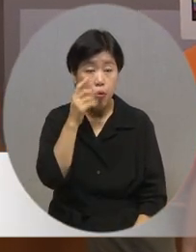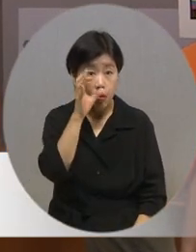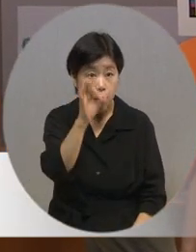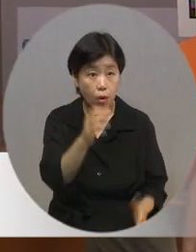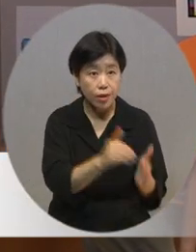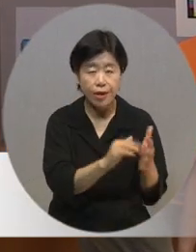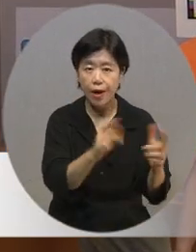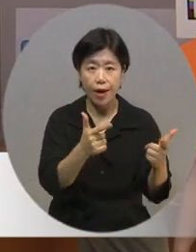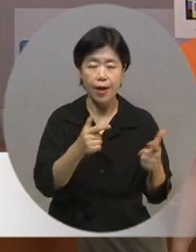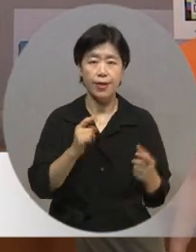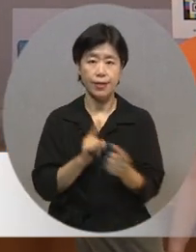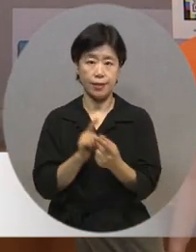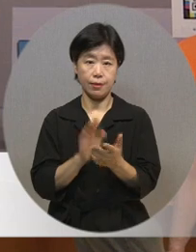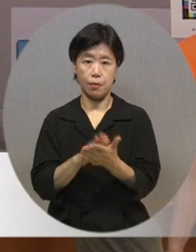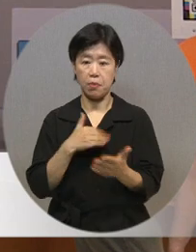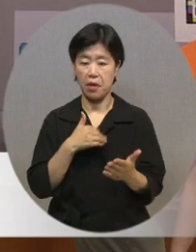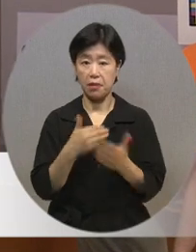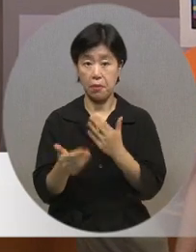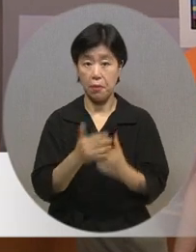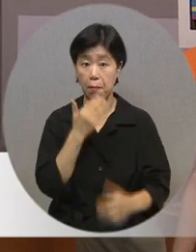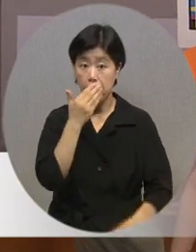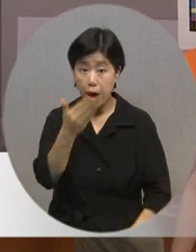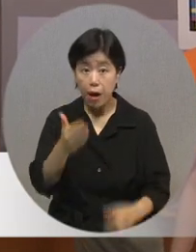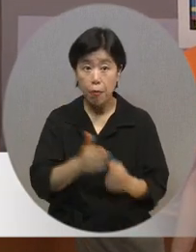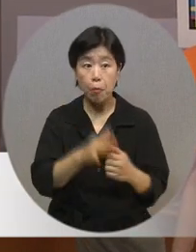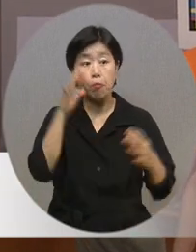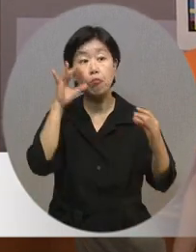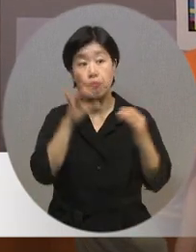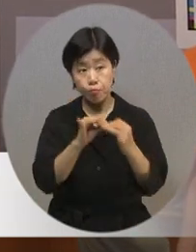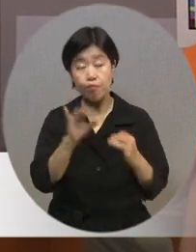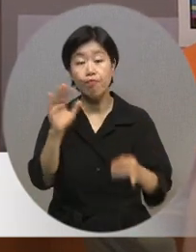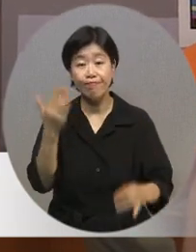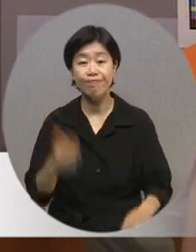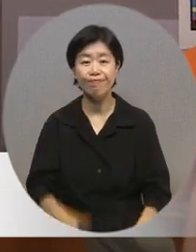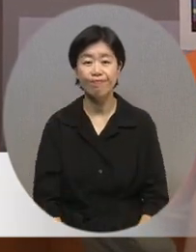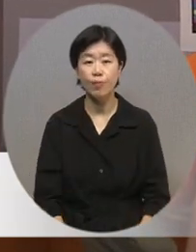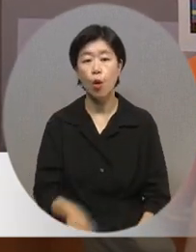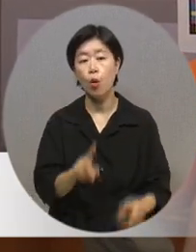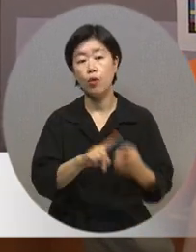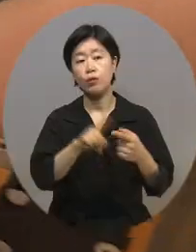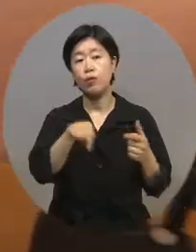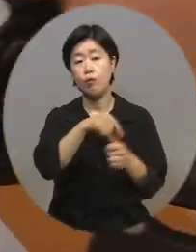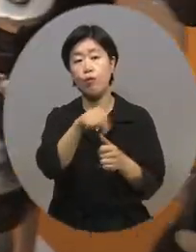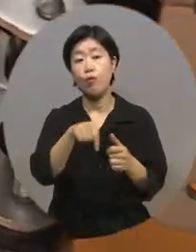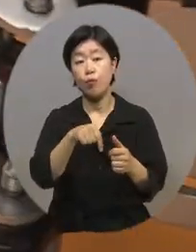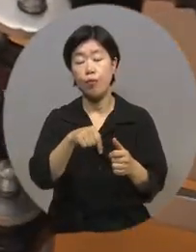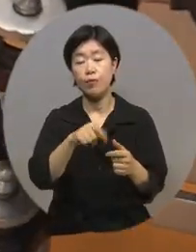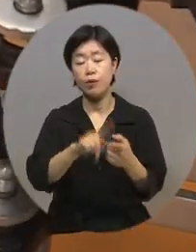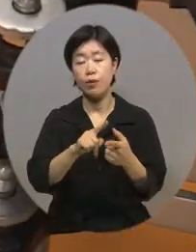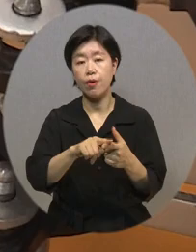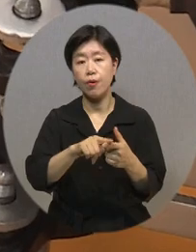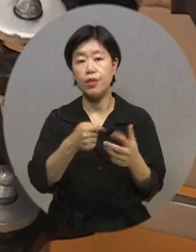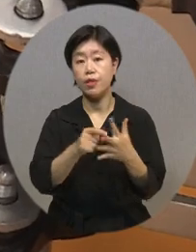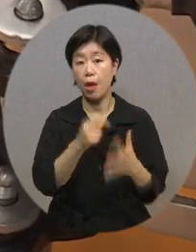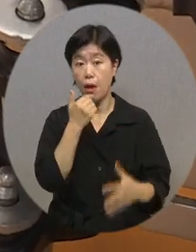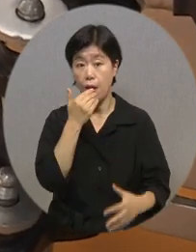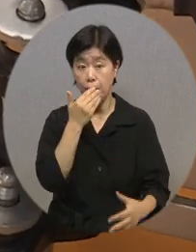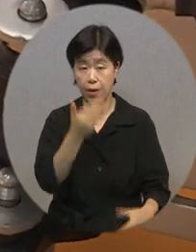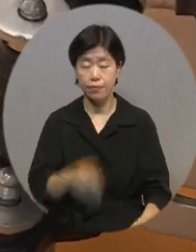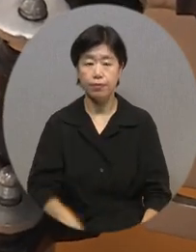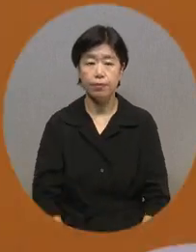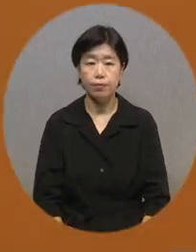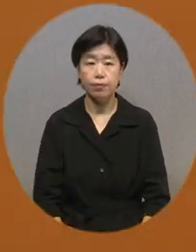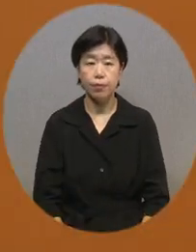체험할 수 있어서 훨씬 더 공감도 많이 되고 더 깊게 이해할 수 있었던 것 같아요. 높이를 낮추고